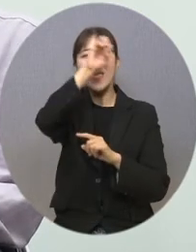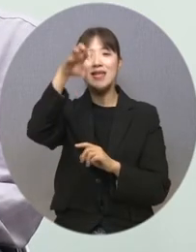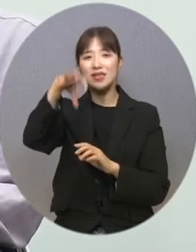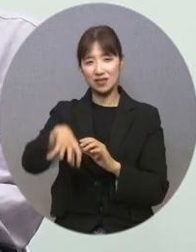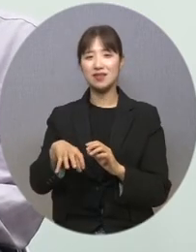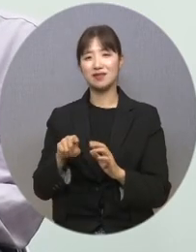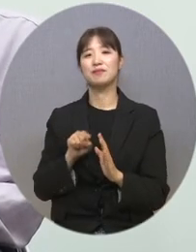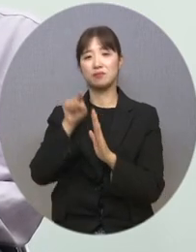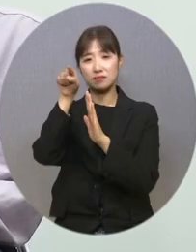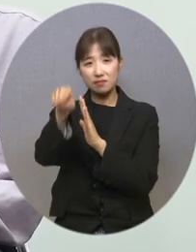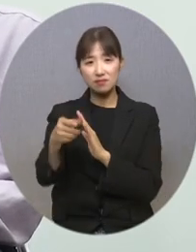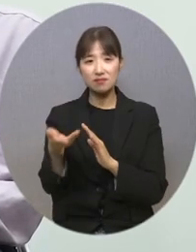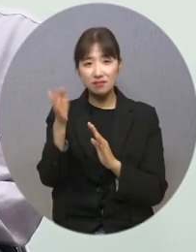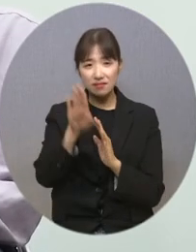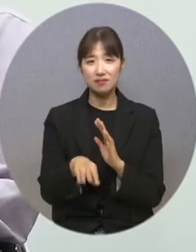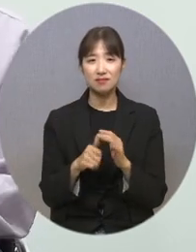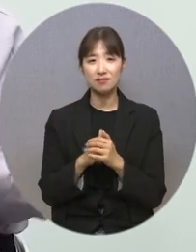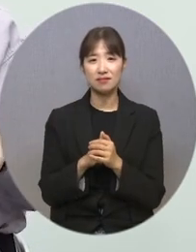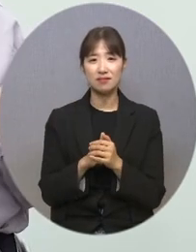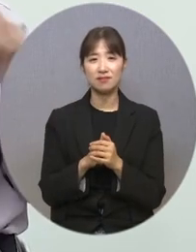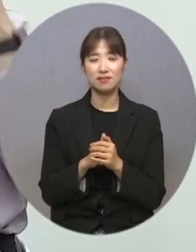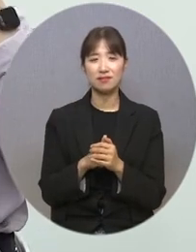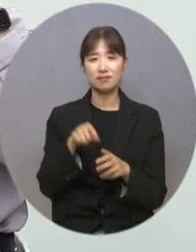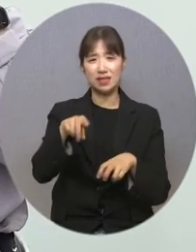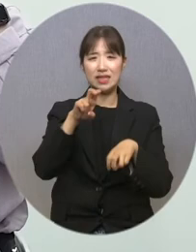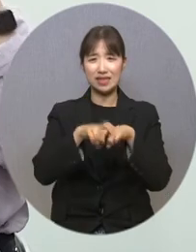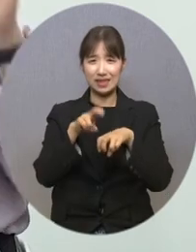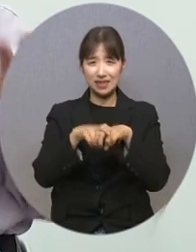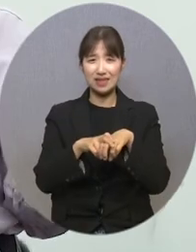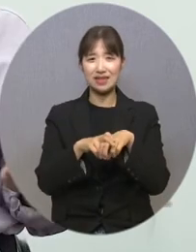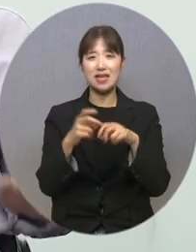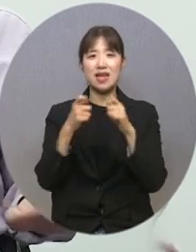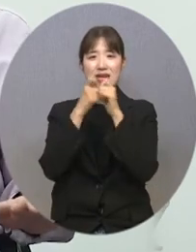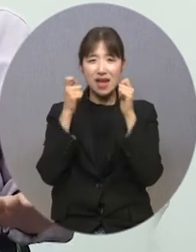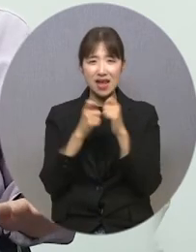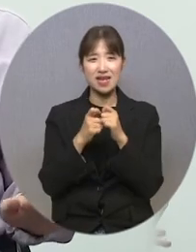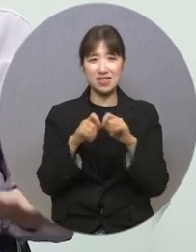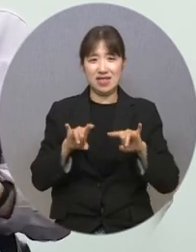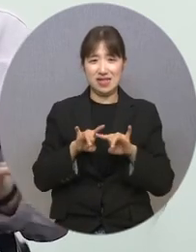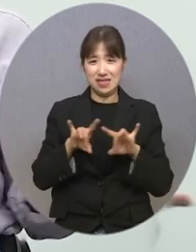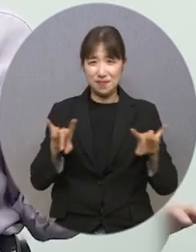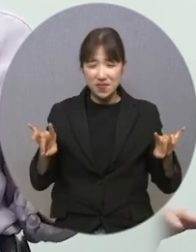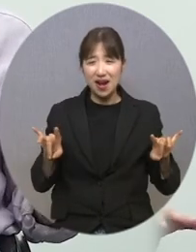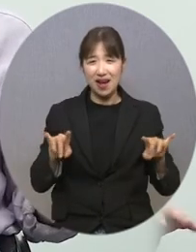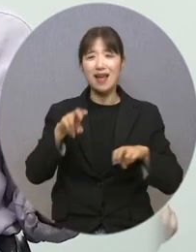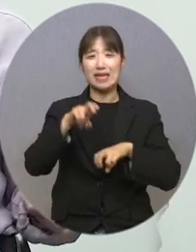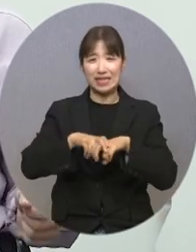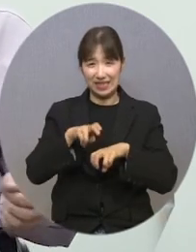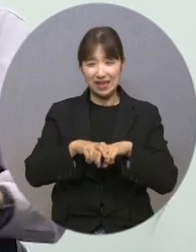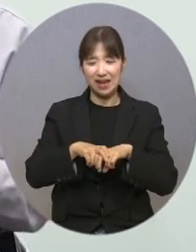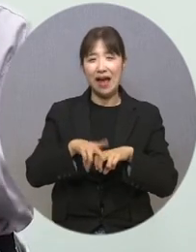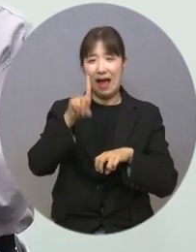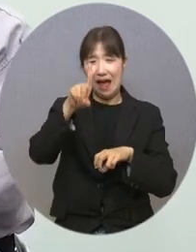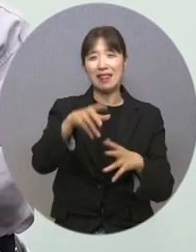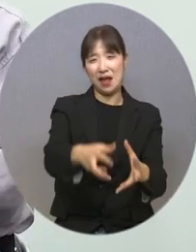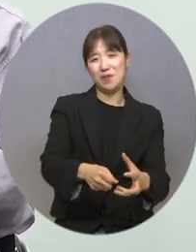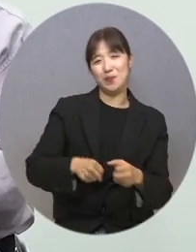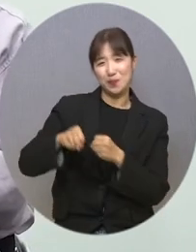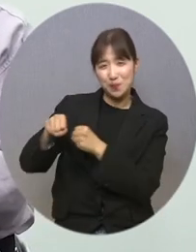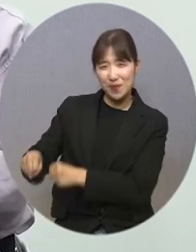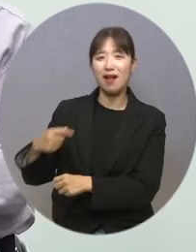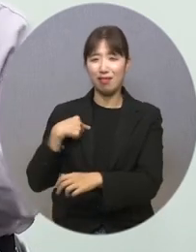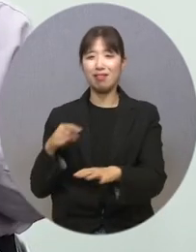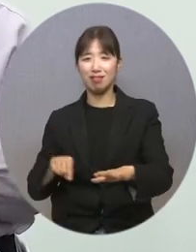올라갔는데 그 의자가 이렇게 개개인이 다 떨어져 있는 의자 면은 의자 하나만 빼면